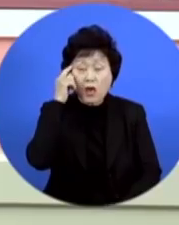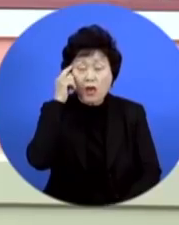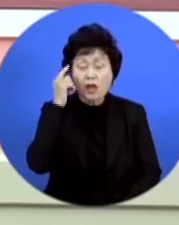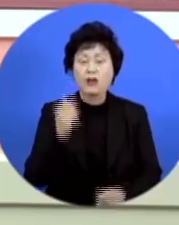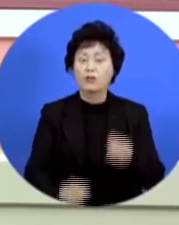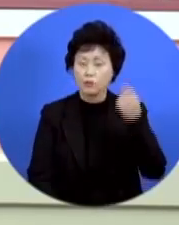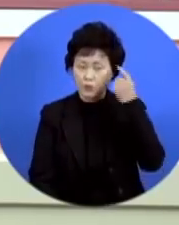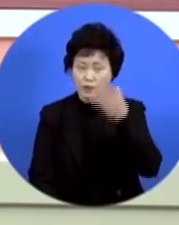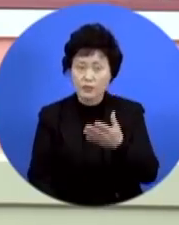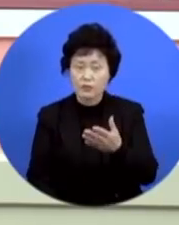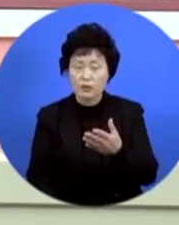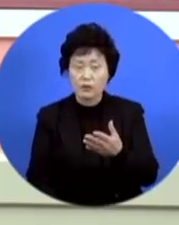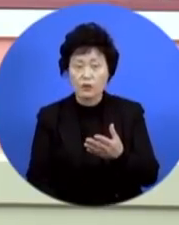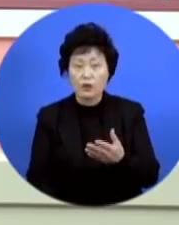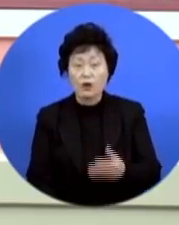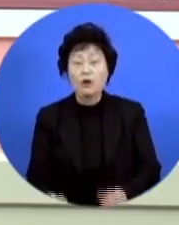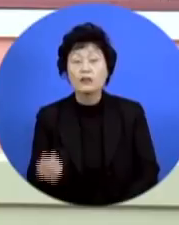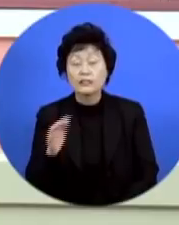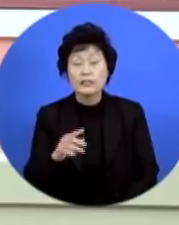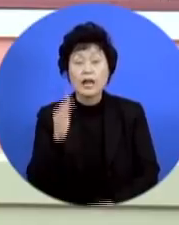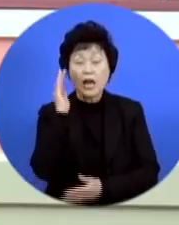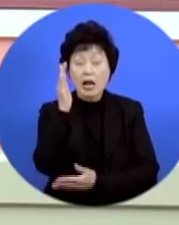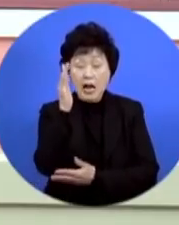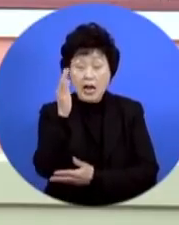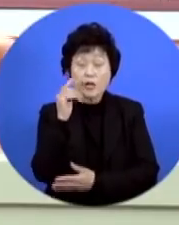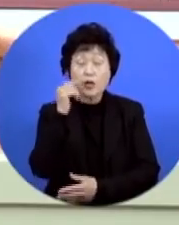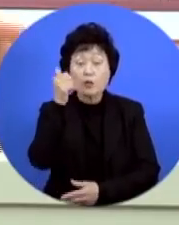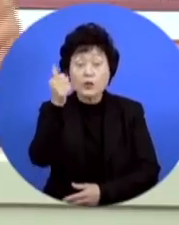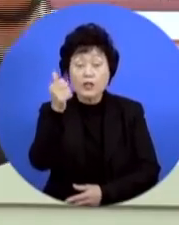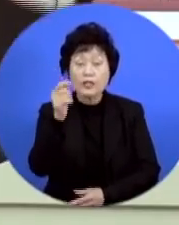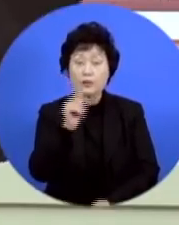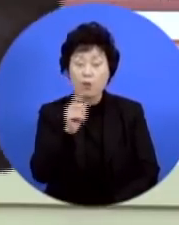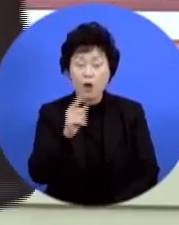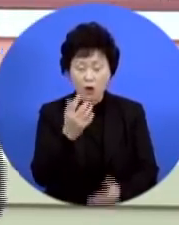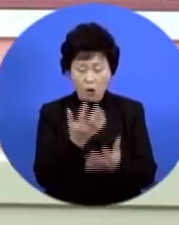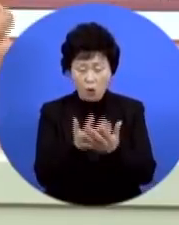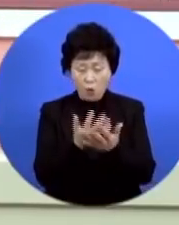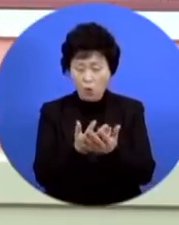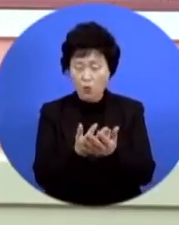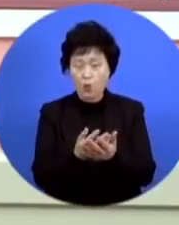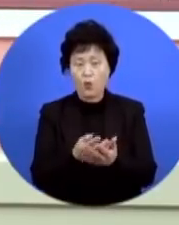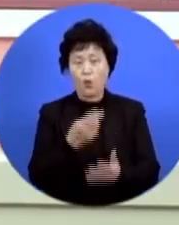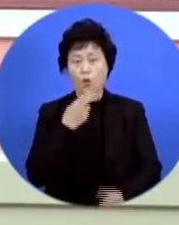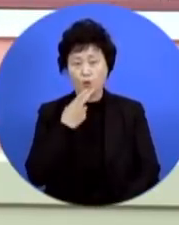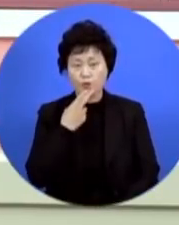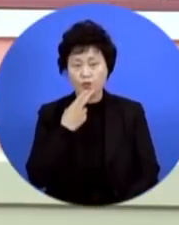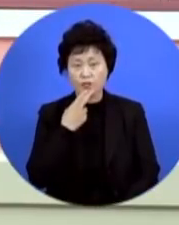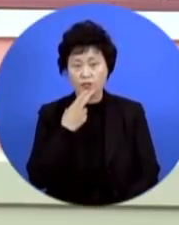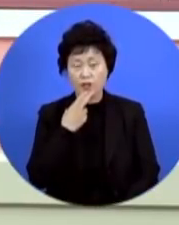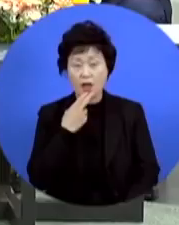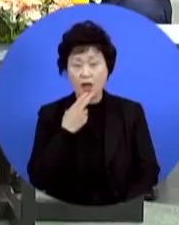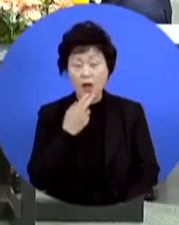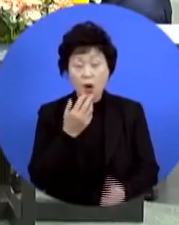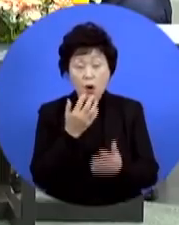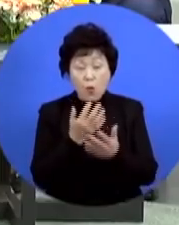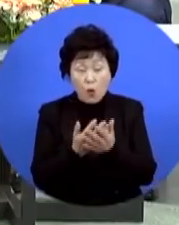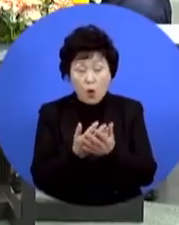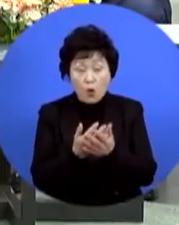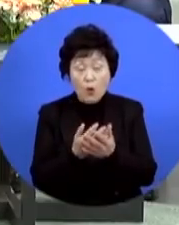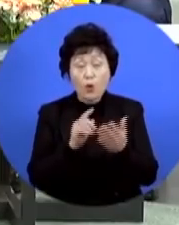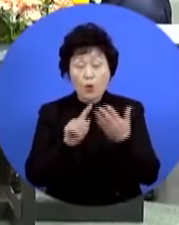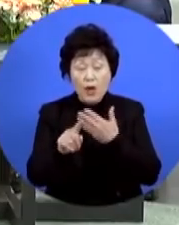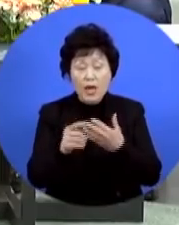메시지를 원고에도 없는 그 메시지를 주의 종으로 콜링하는 메시지를 한 30분을 계속 아니 그래서 그 집회가 끝난